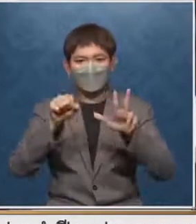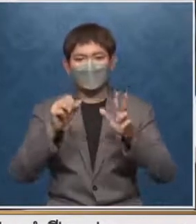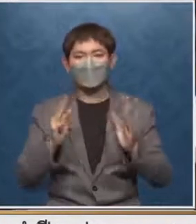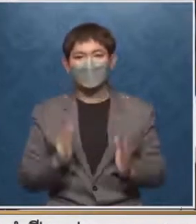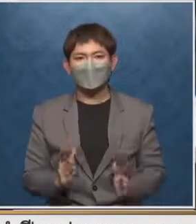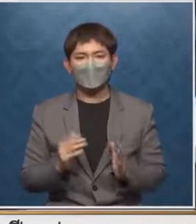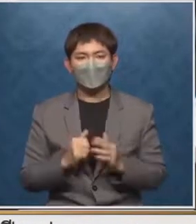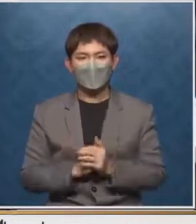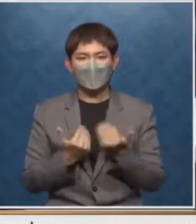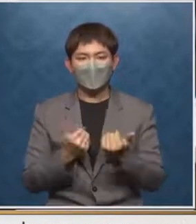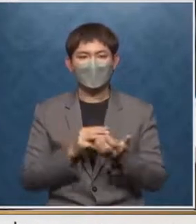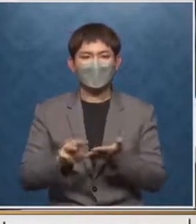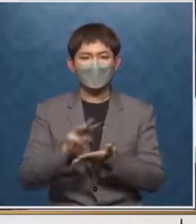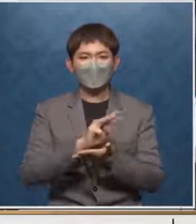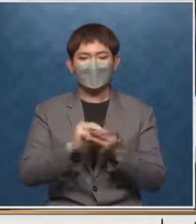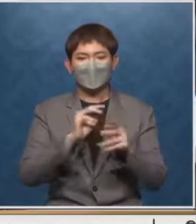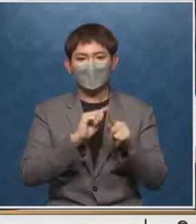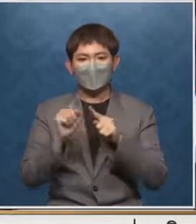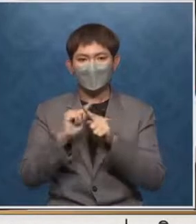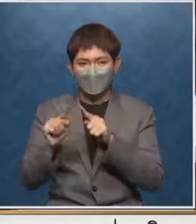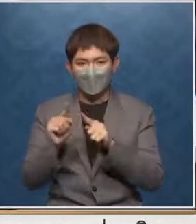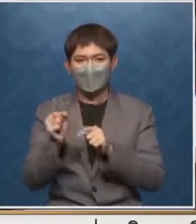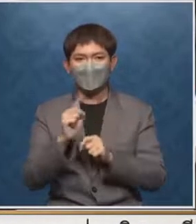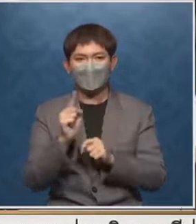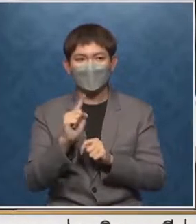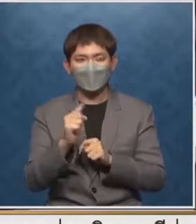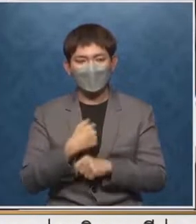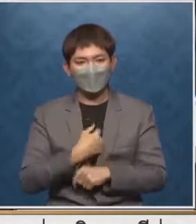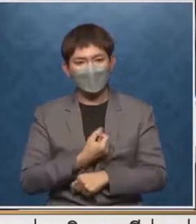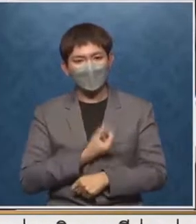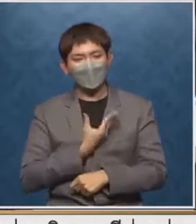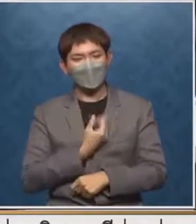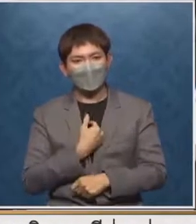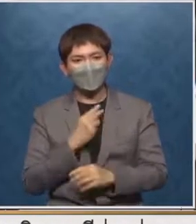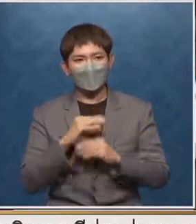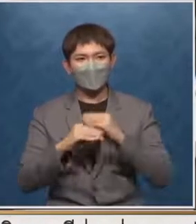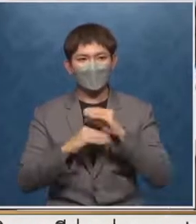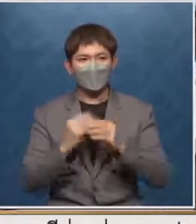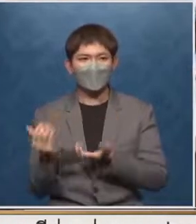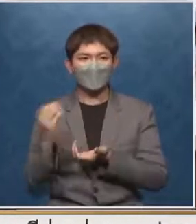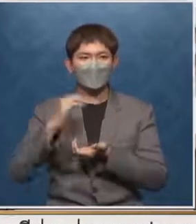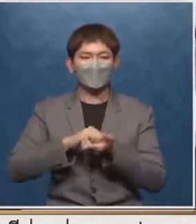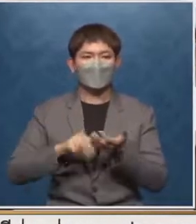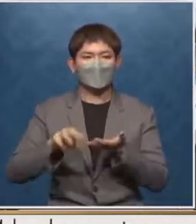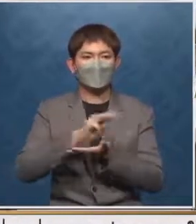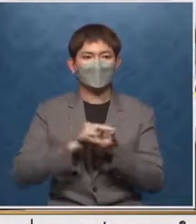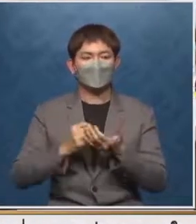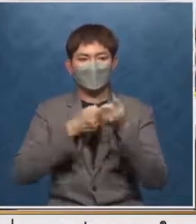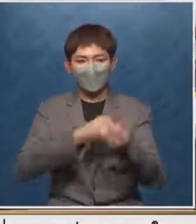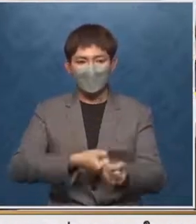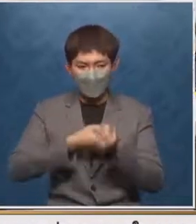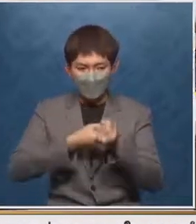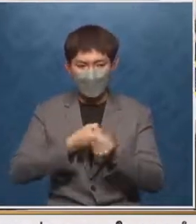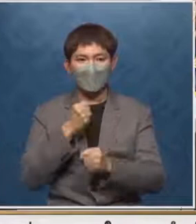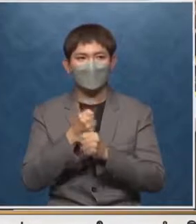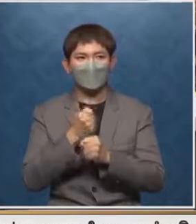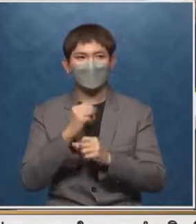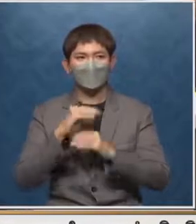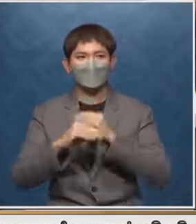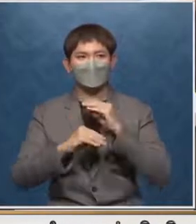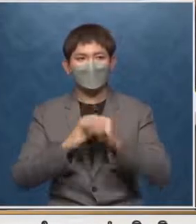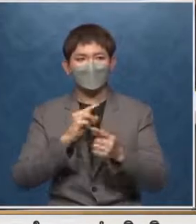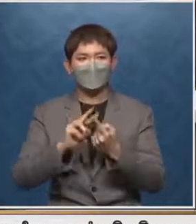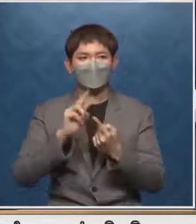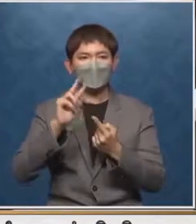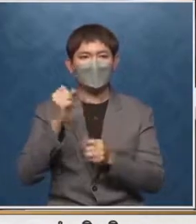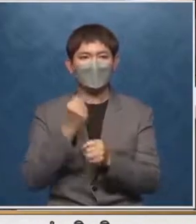ะครับซึ่งมหาวิทยาลัยหลายมหาวิทยาลัยก็ยังตกใจนะครับโครงการนี้เราทำร่วมกับมหาวิทยาลัยเกษตรศาสตร์นะครับเราจึงทำโครงการที่2